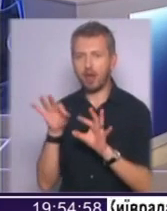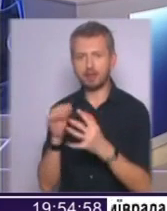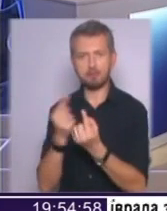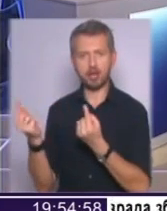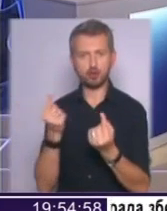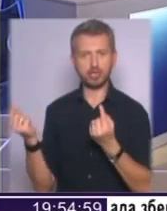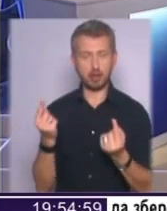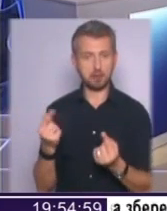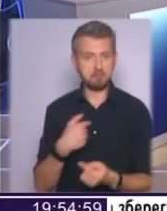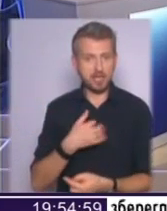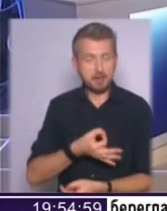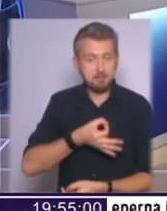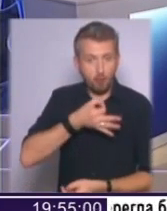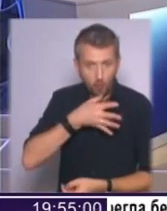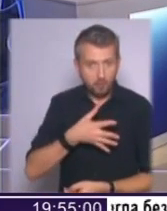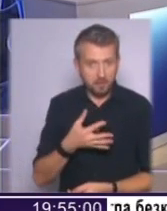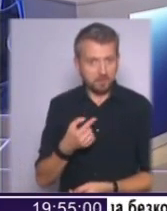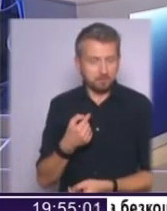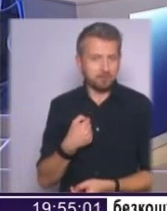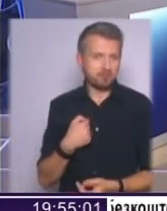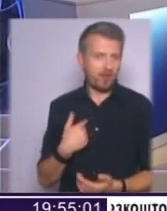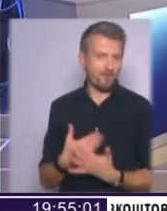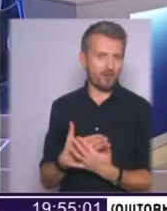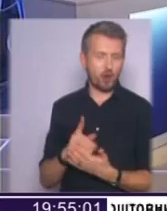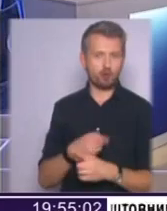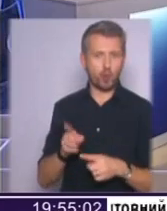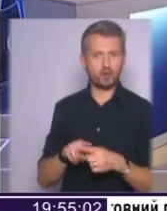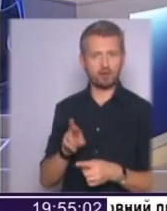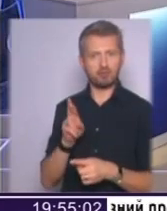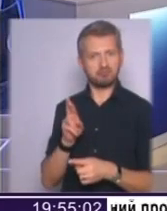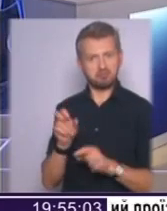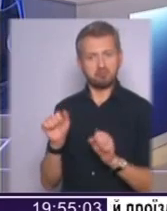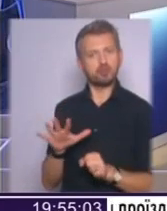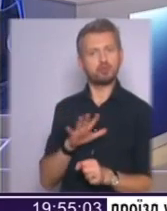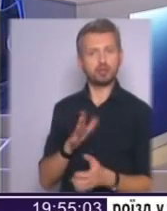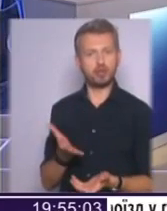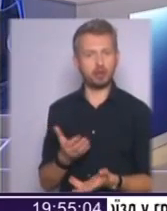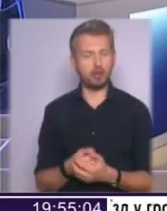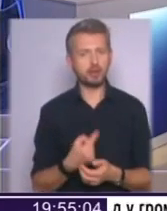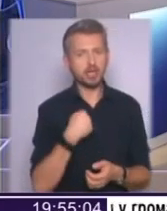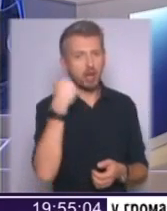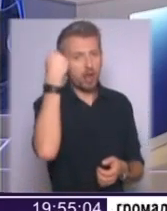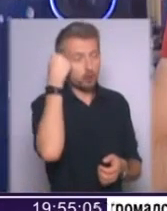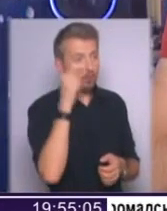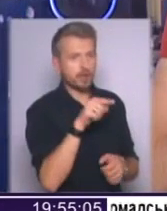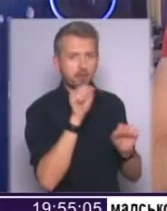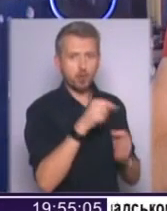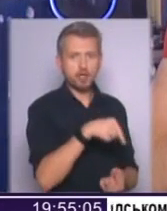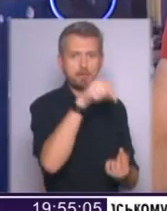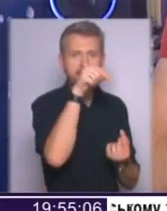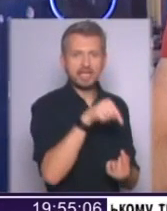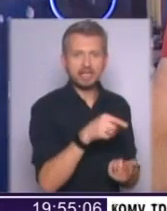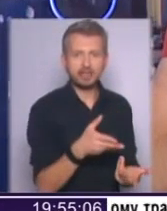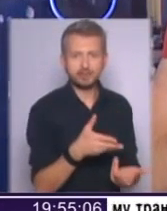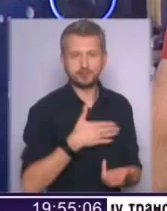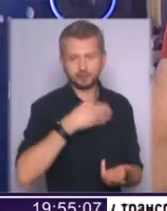мені подобається, от я чомусь вважаю, що це як варіант. От. Я думаю, що вона може підійти, наприклад, знов-таки,